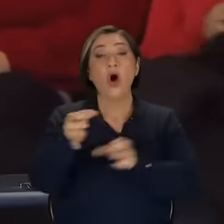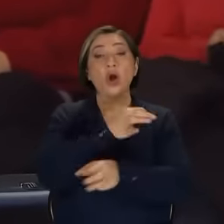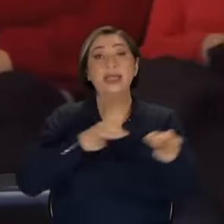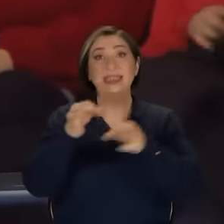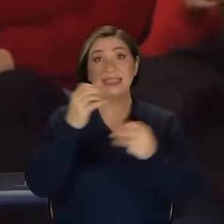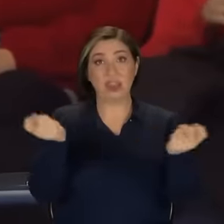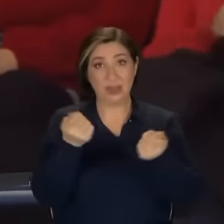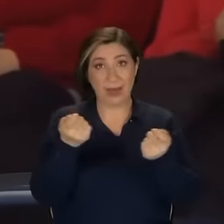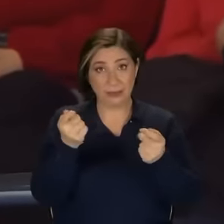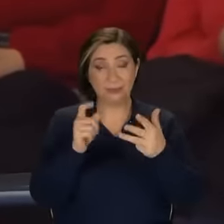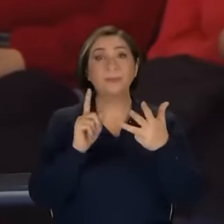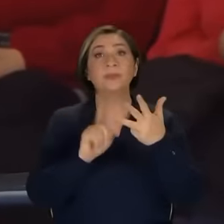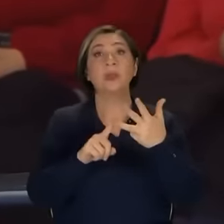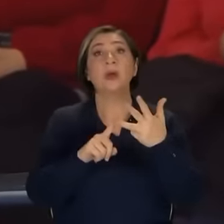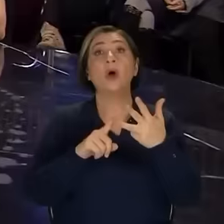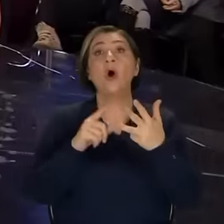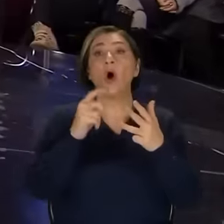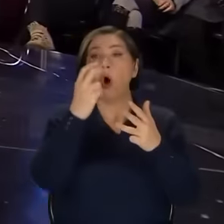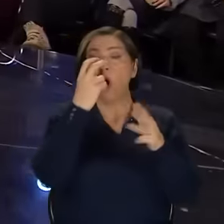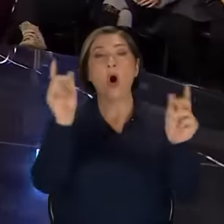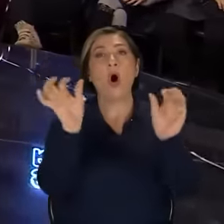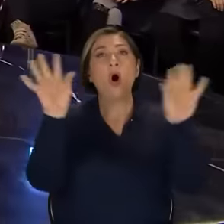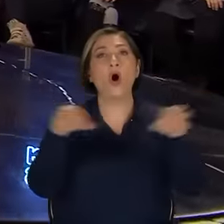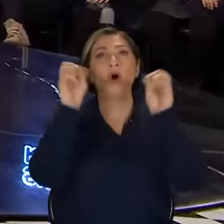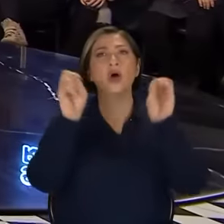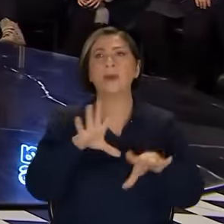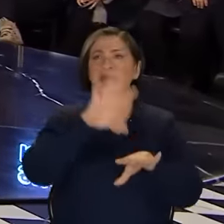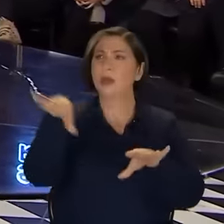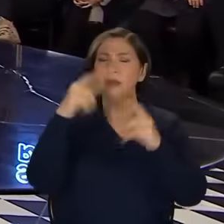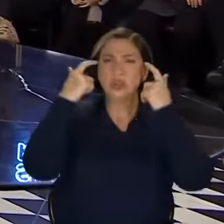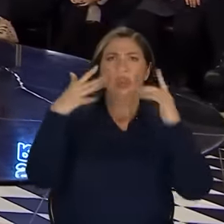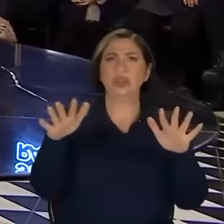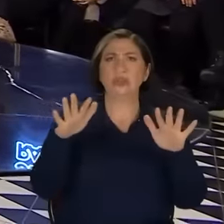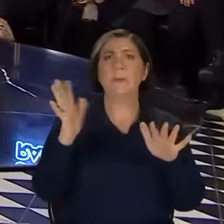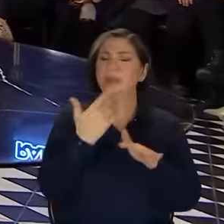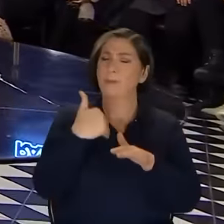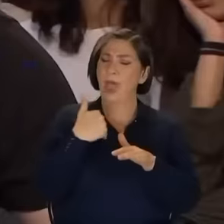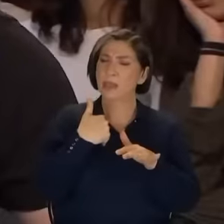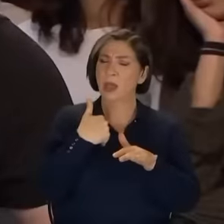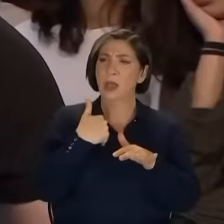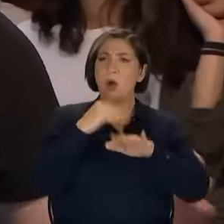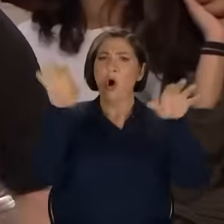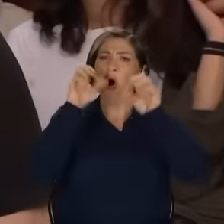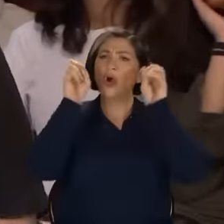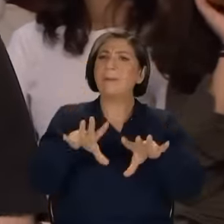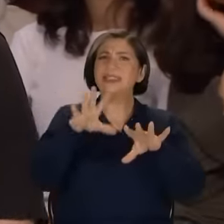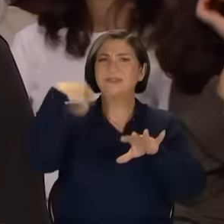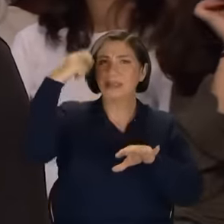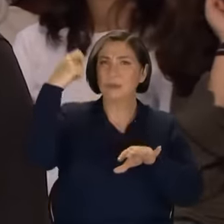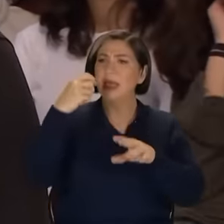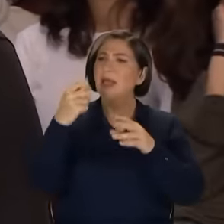işler, tekrar oyuncuydun. Hokkabaz geliyor. Hokkabaz herkes çok şaşırttı. Evet. Mesela ben Hokkabaz